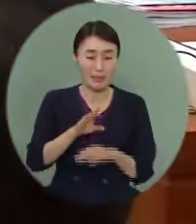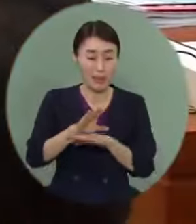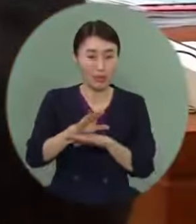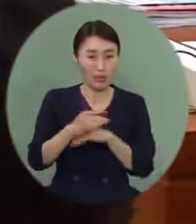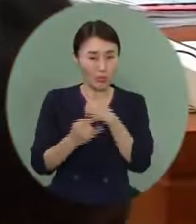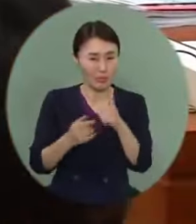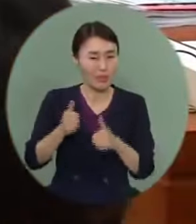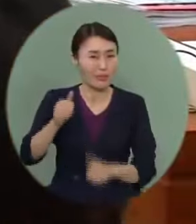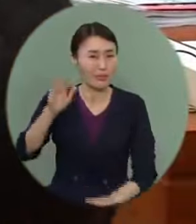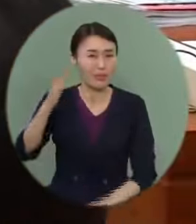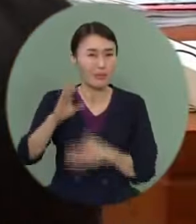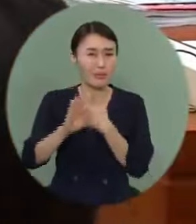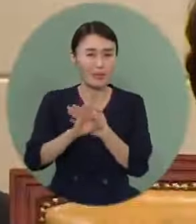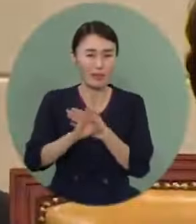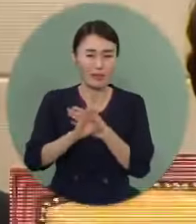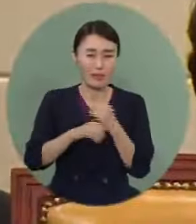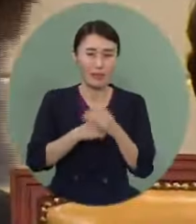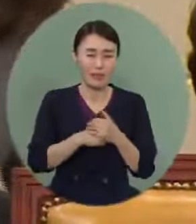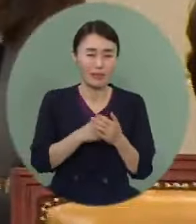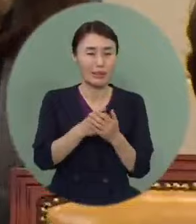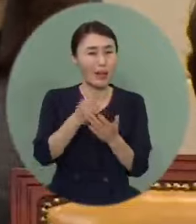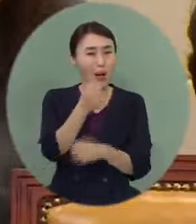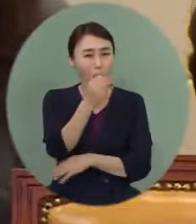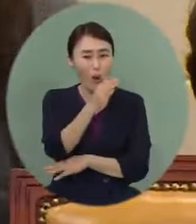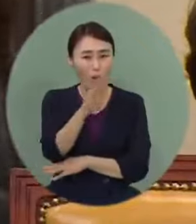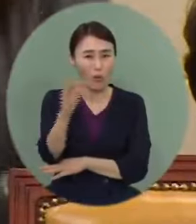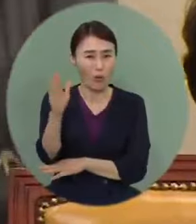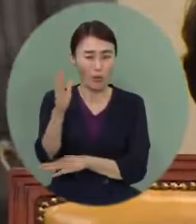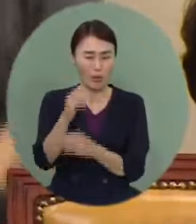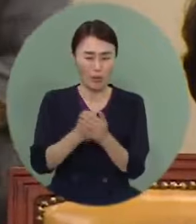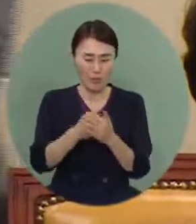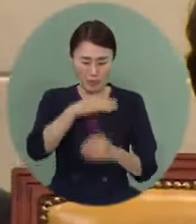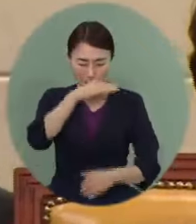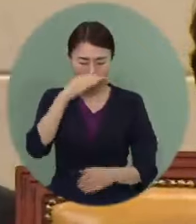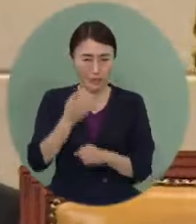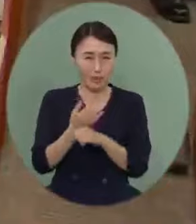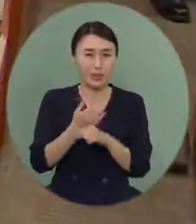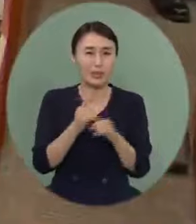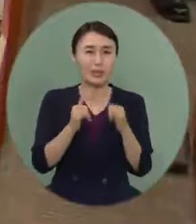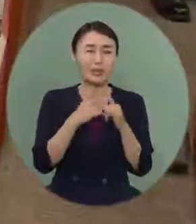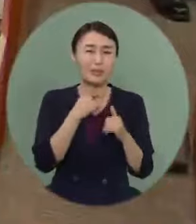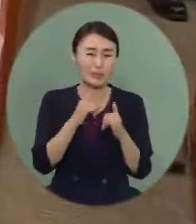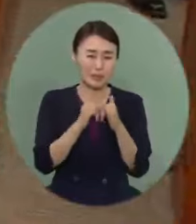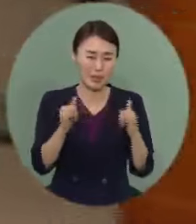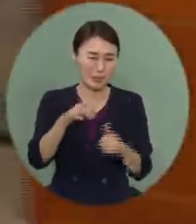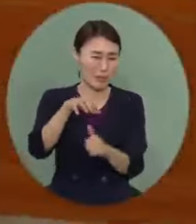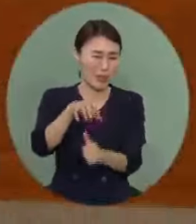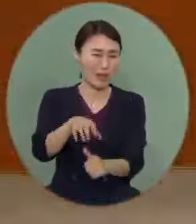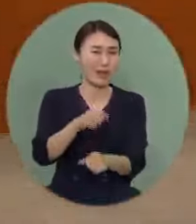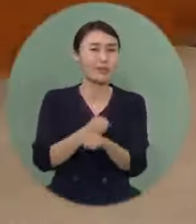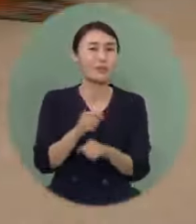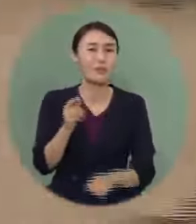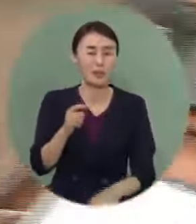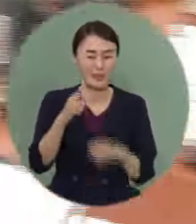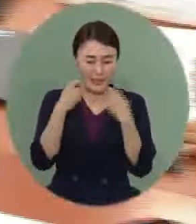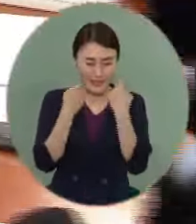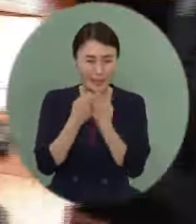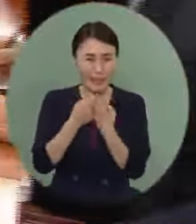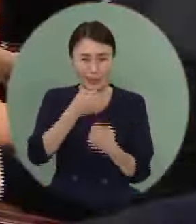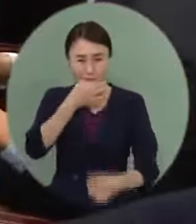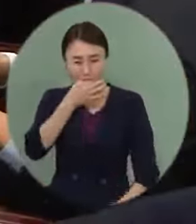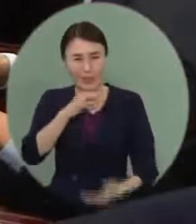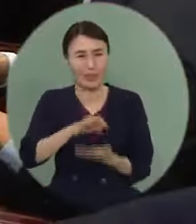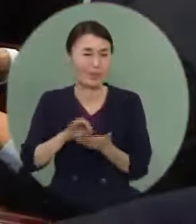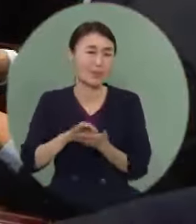된다면 언론 자유를 외치는 기자들을 좌파쯤으로 치부해 억누르고 공영방송을 사형화하는 데 누구보다